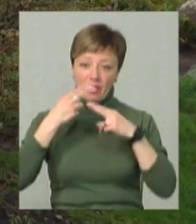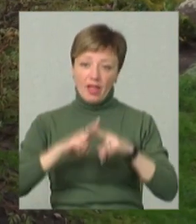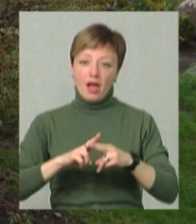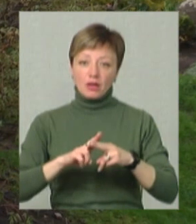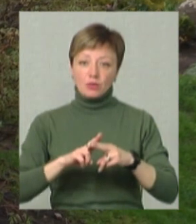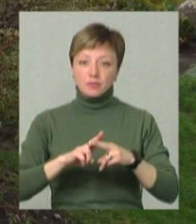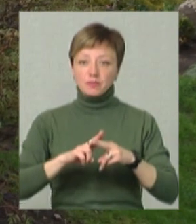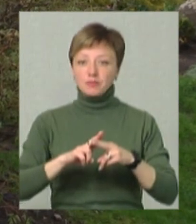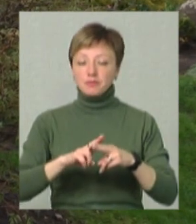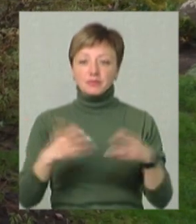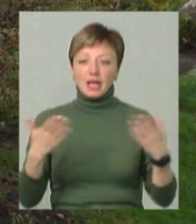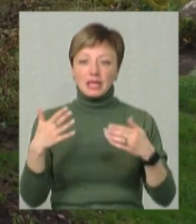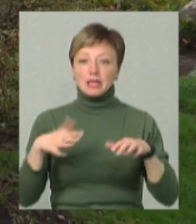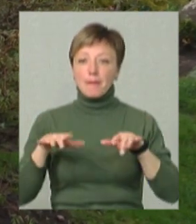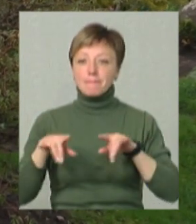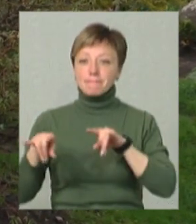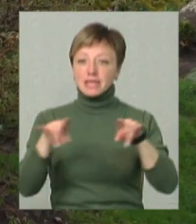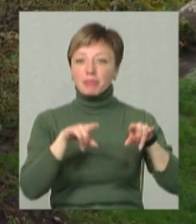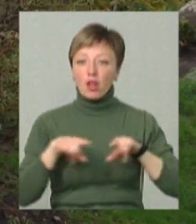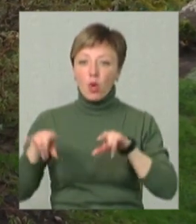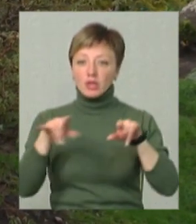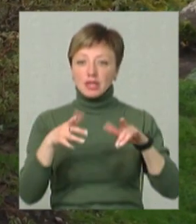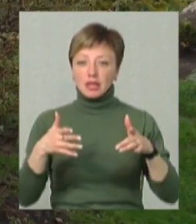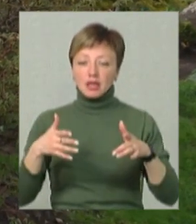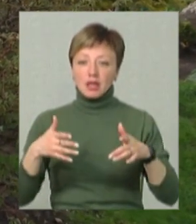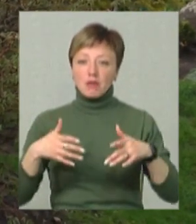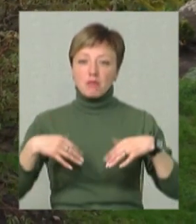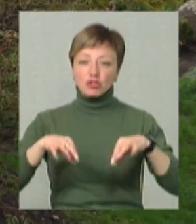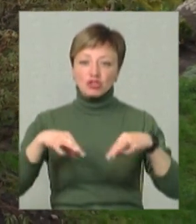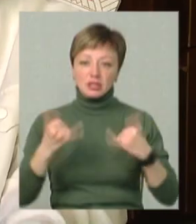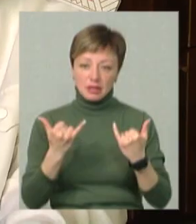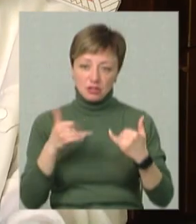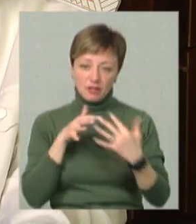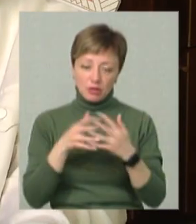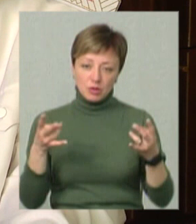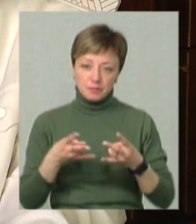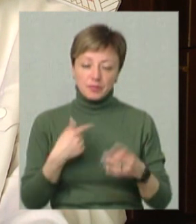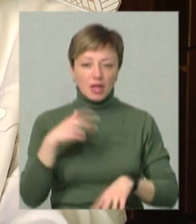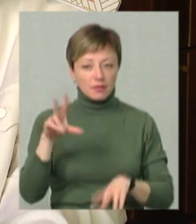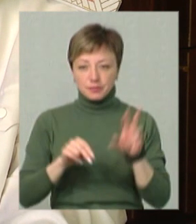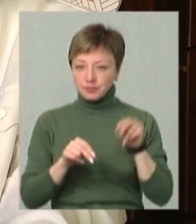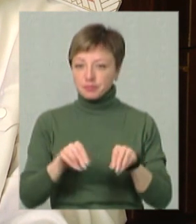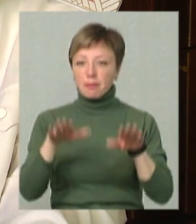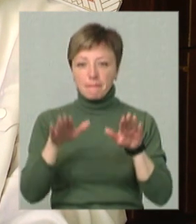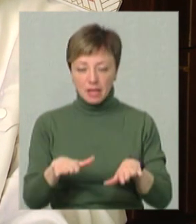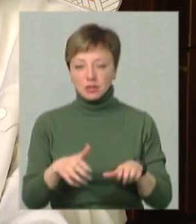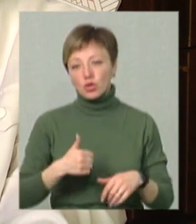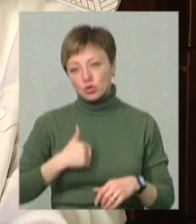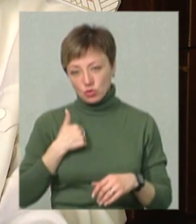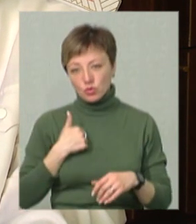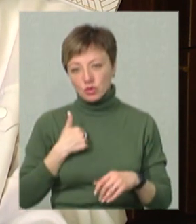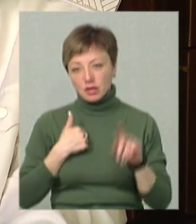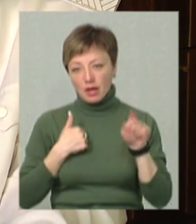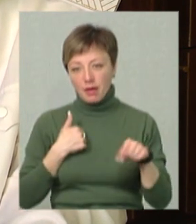військову техніку, яка там, ну, якісь там безпілотники, машини, які потрібні зараз на нашій війні. Я так вважаю, його достойне місце